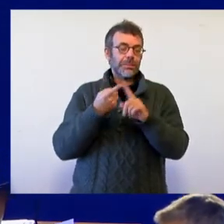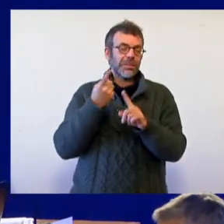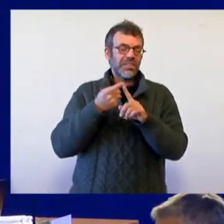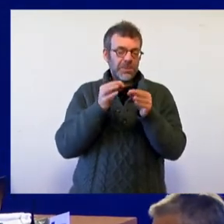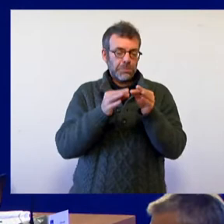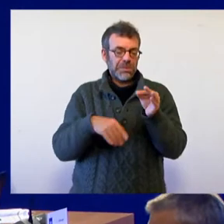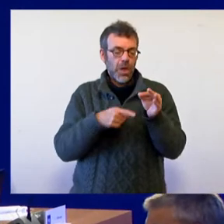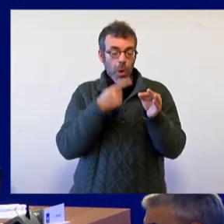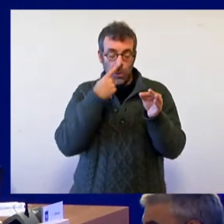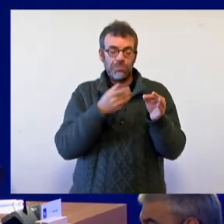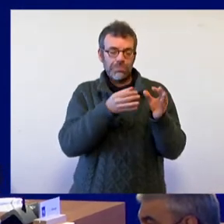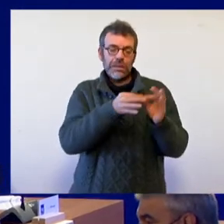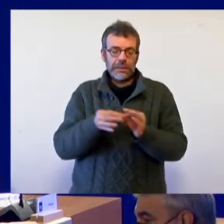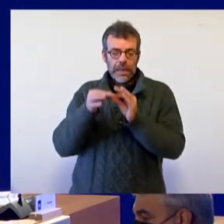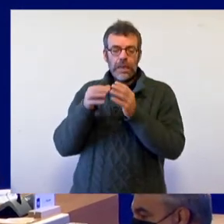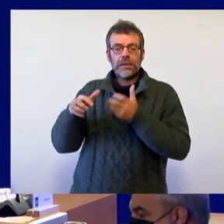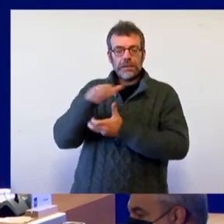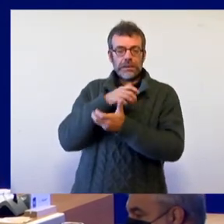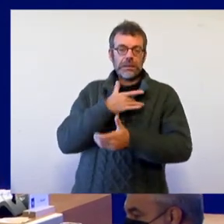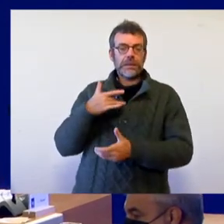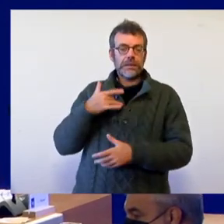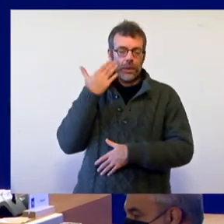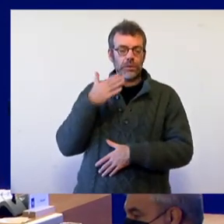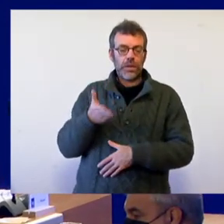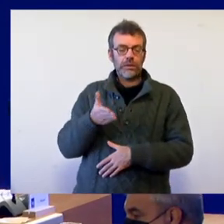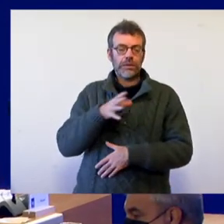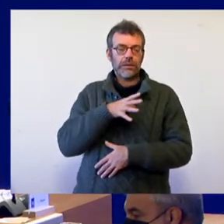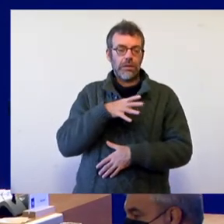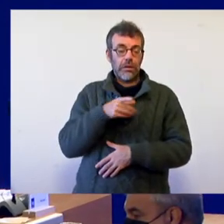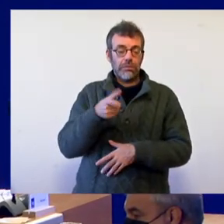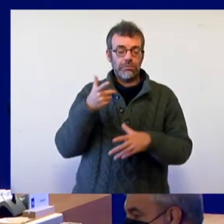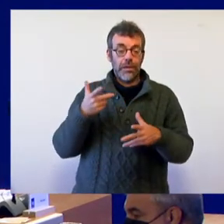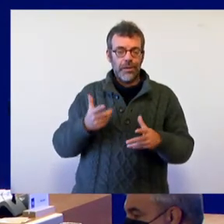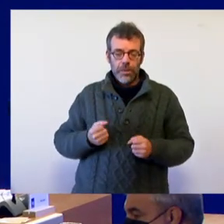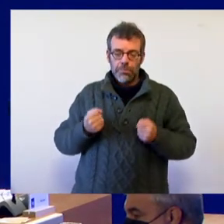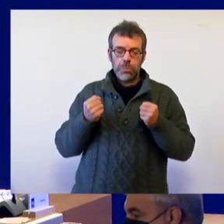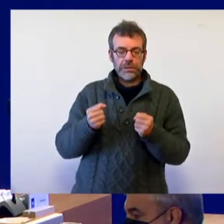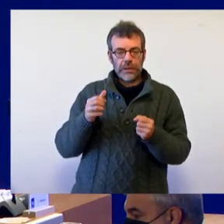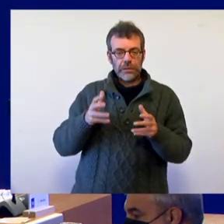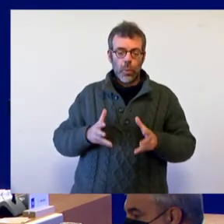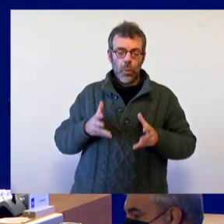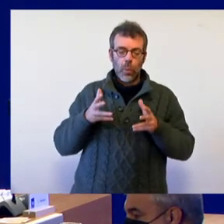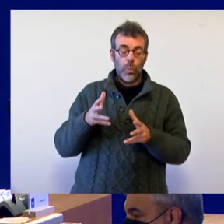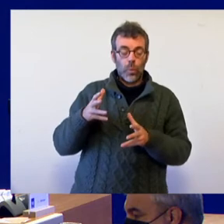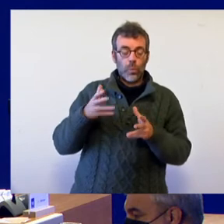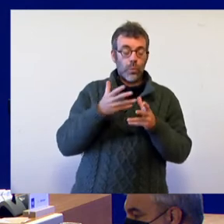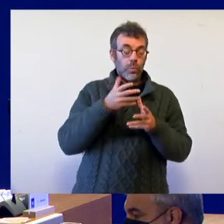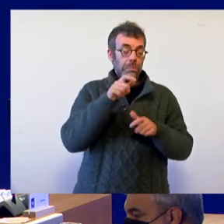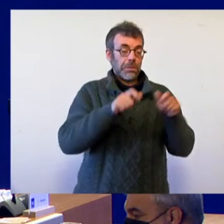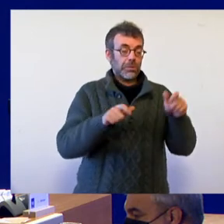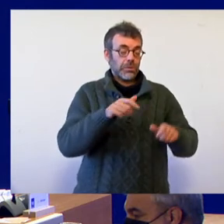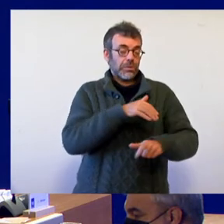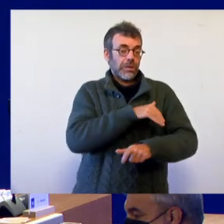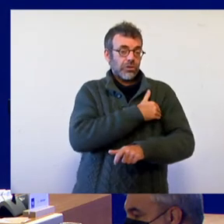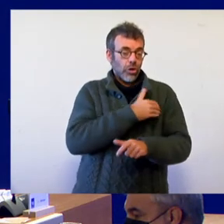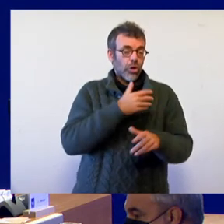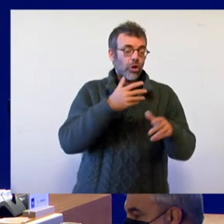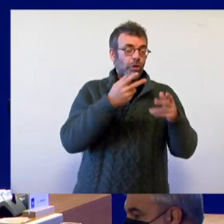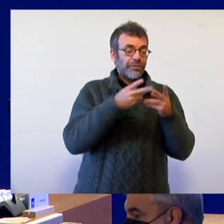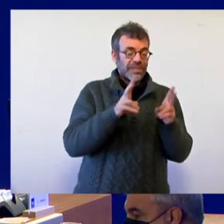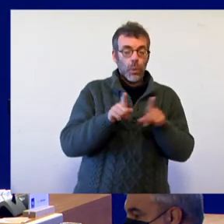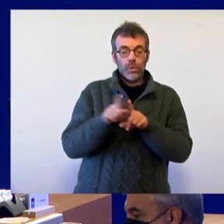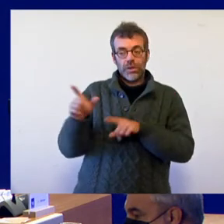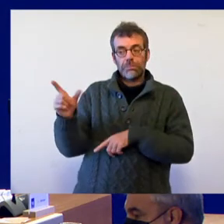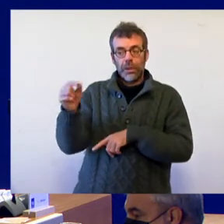compte aussi de la crise sanitaire qui a mobilisé énormément les services de la ville, mais aussi et surtout les partenaires associatifs que je tiens vivement à